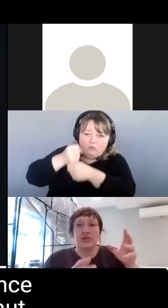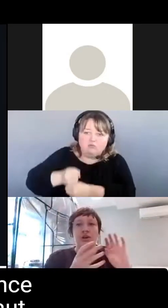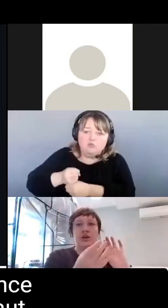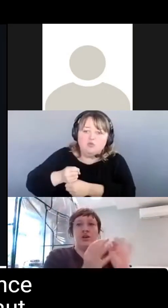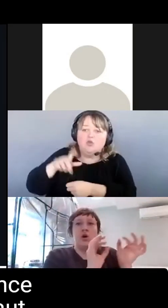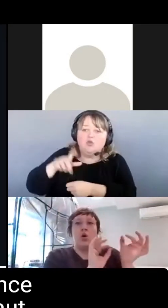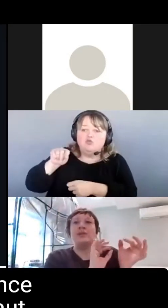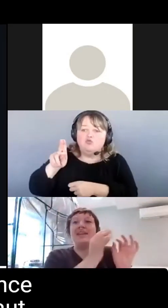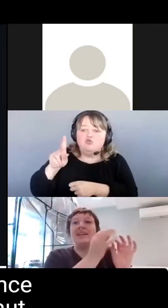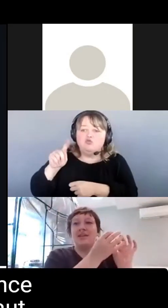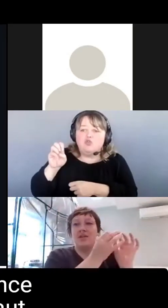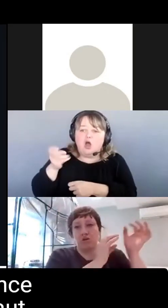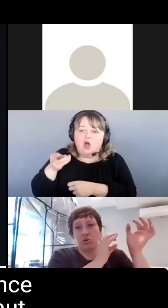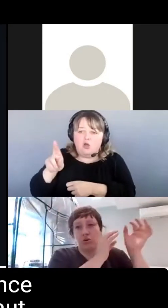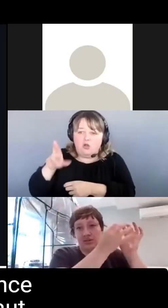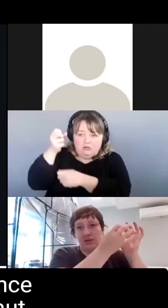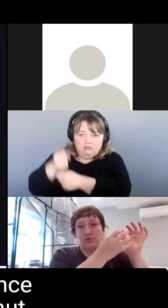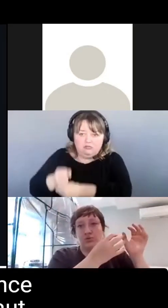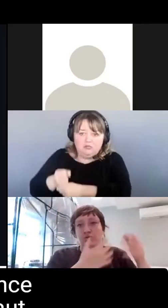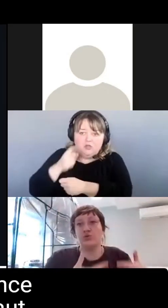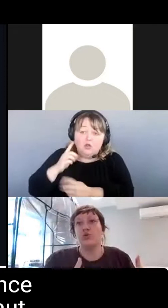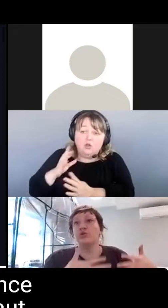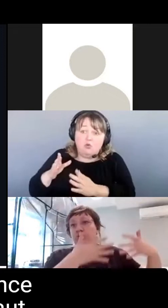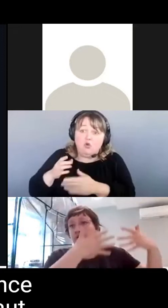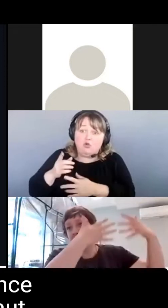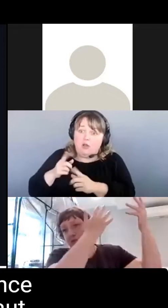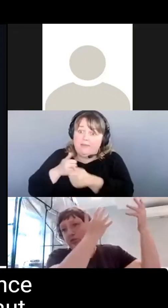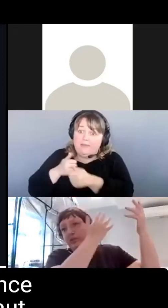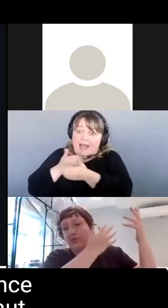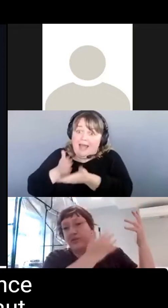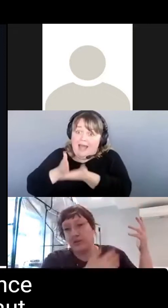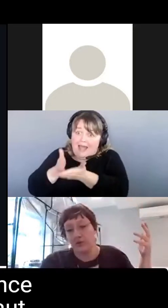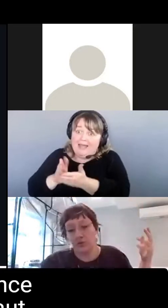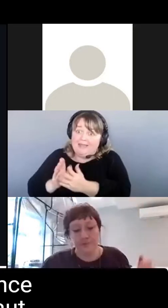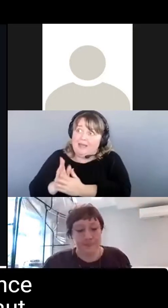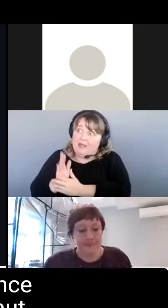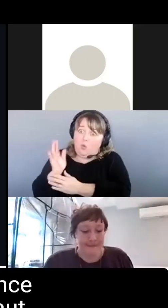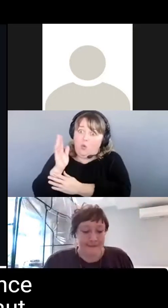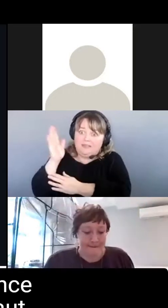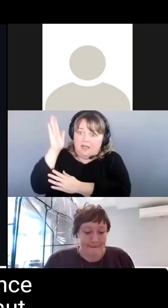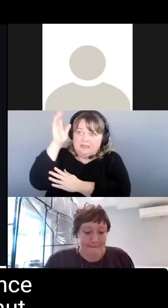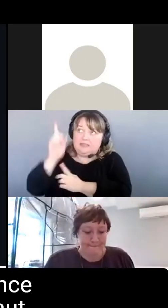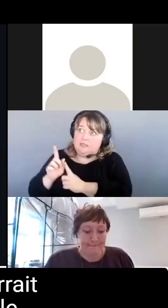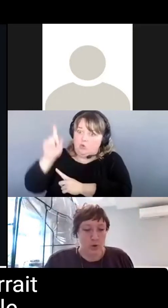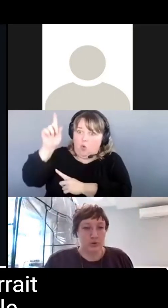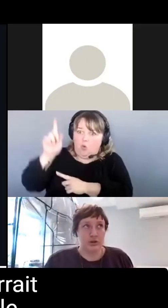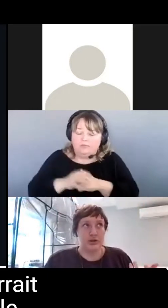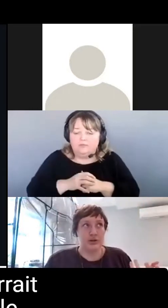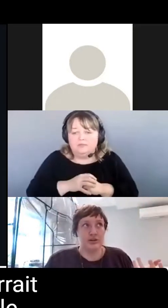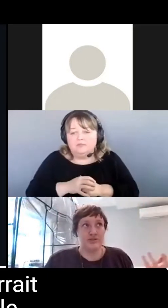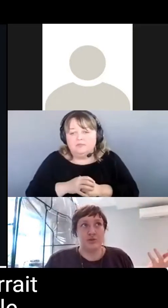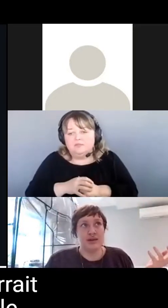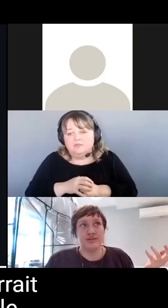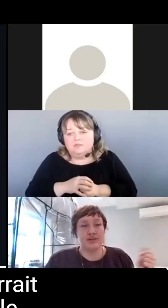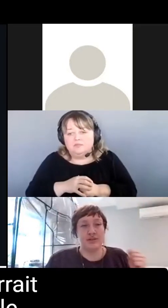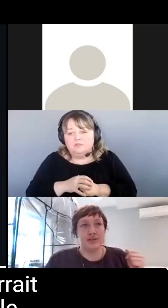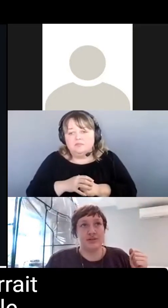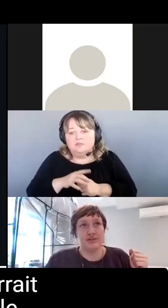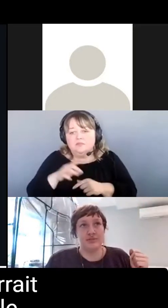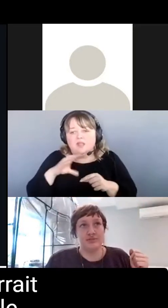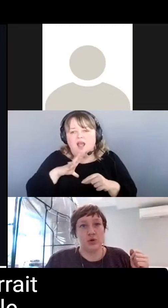s'assurer qu'on guide leur croissance sur une structure qui va vers le haut. Donc, il y a des